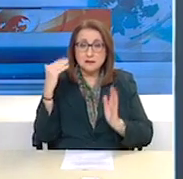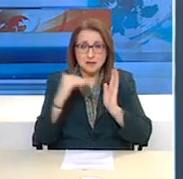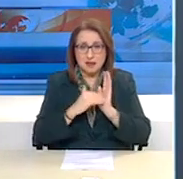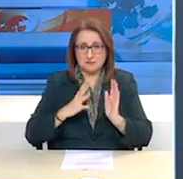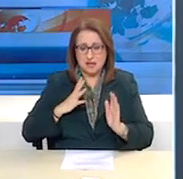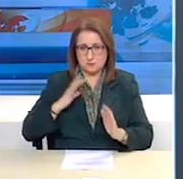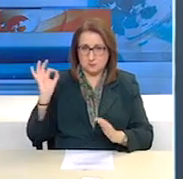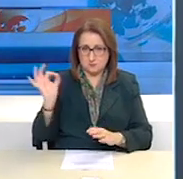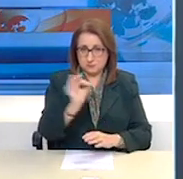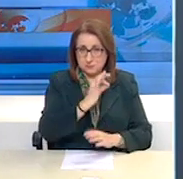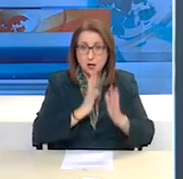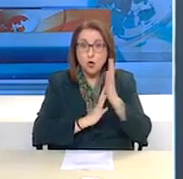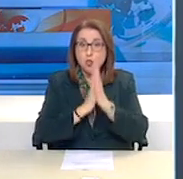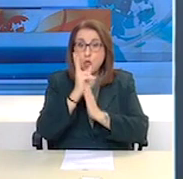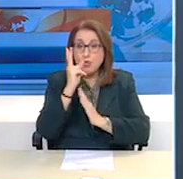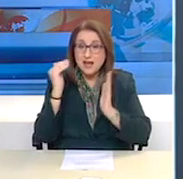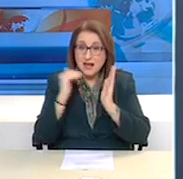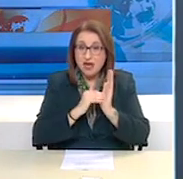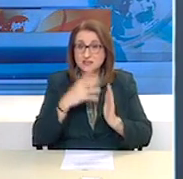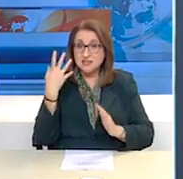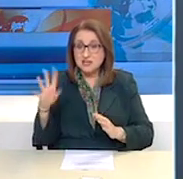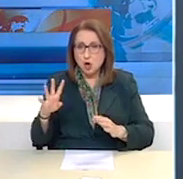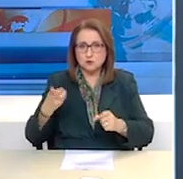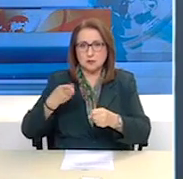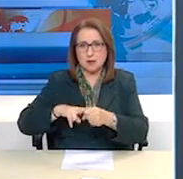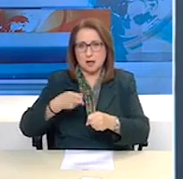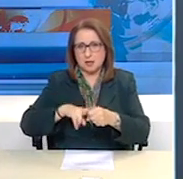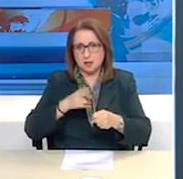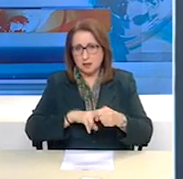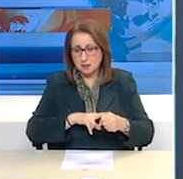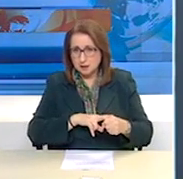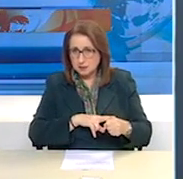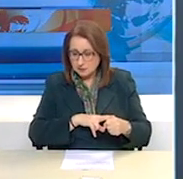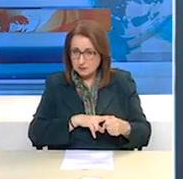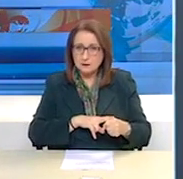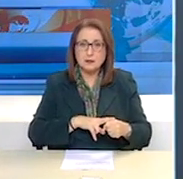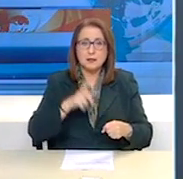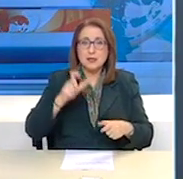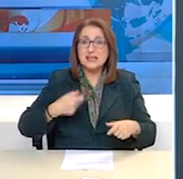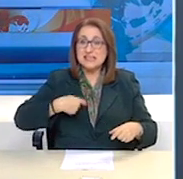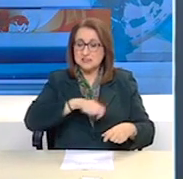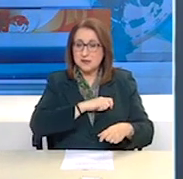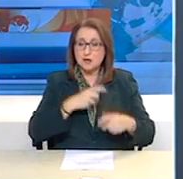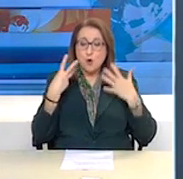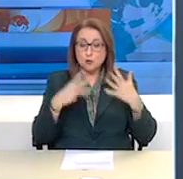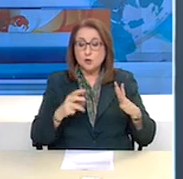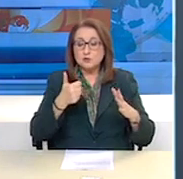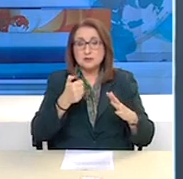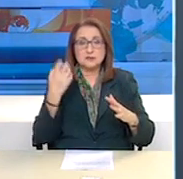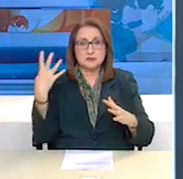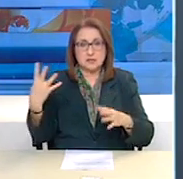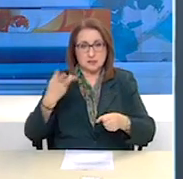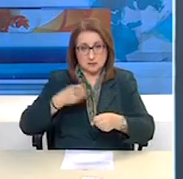και 12.428 νεκρούς. Η Ισπανία κατέγραψε 864 θανάτους σε μια